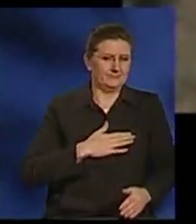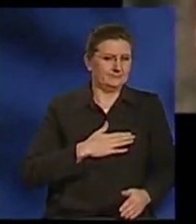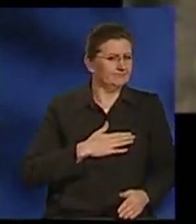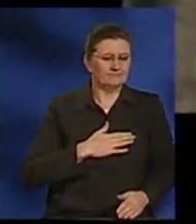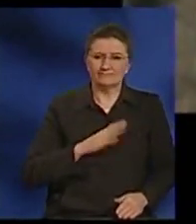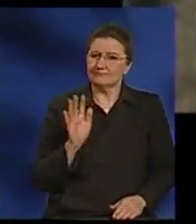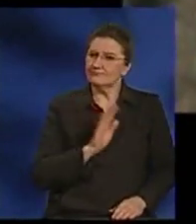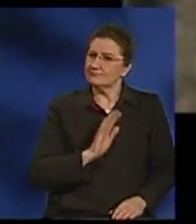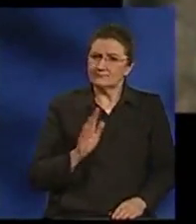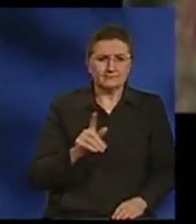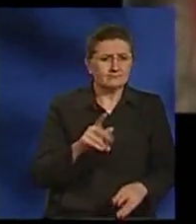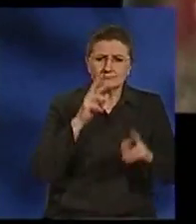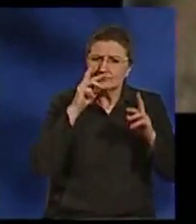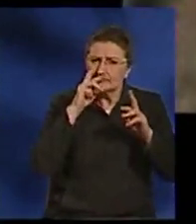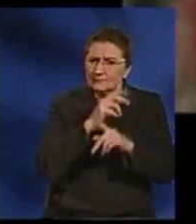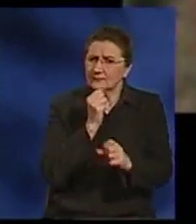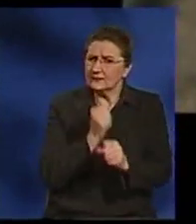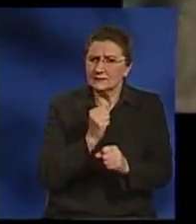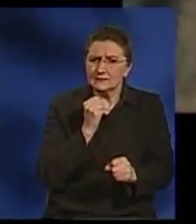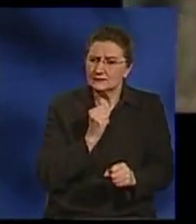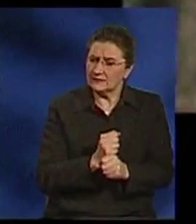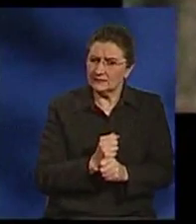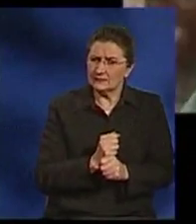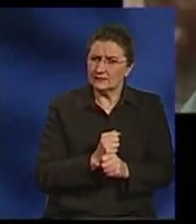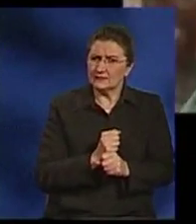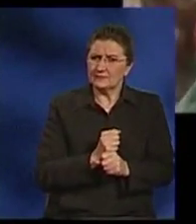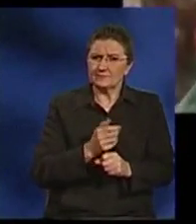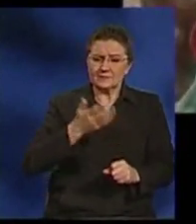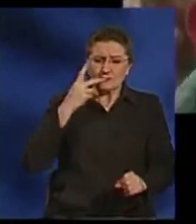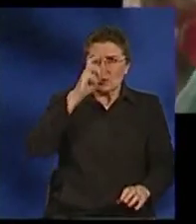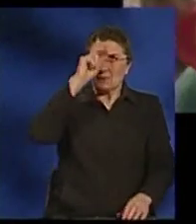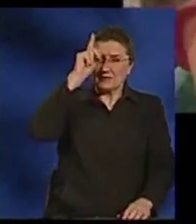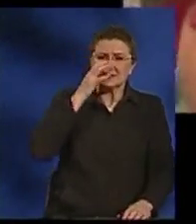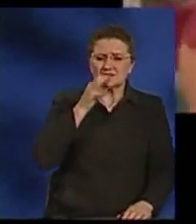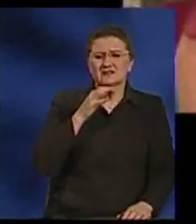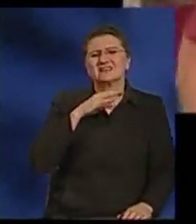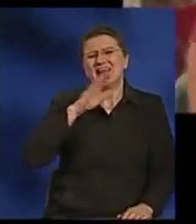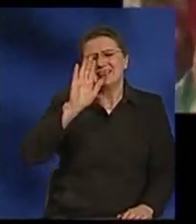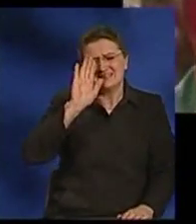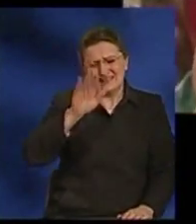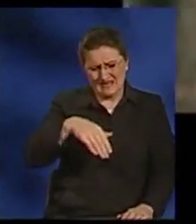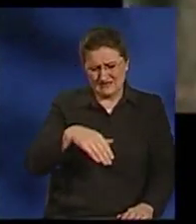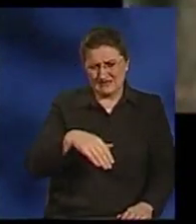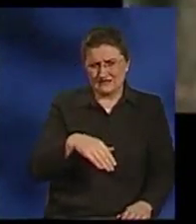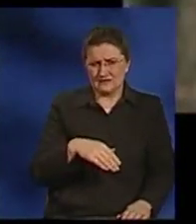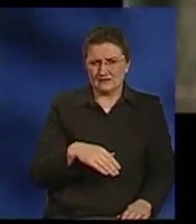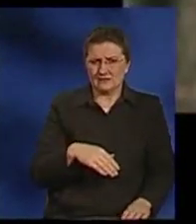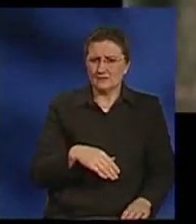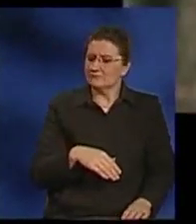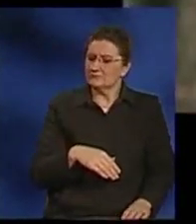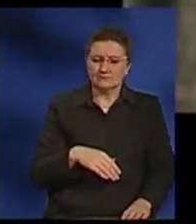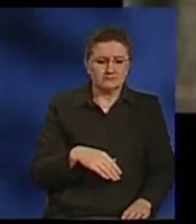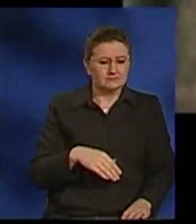царство сплошного безобразия. Помнишь, Гарба, однажды принц сказал... Да ладно тебе! Что не все может быть так